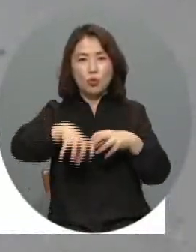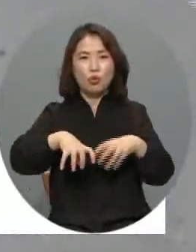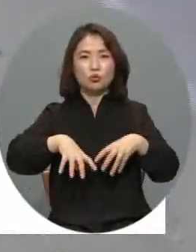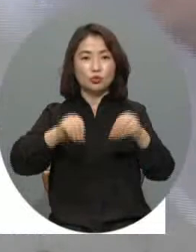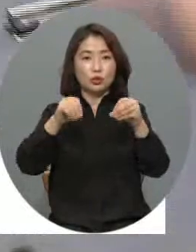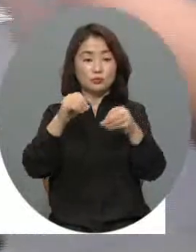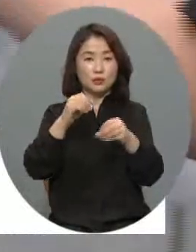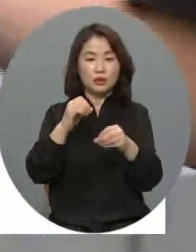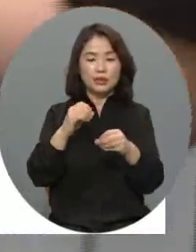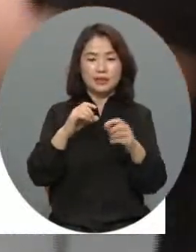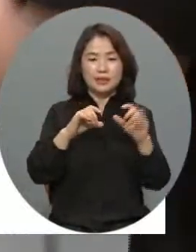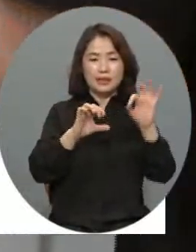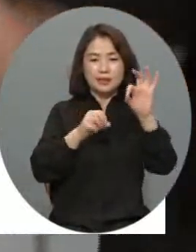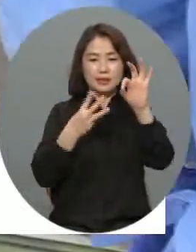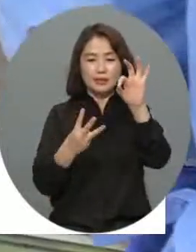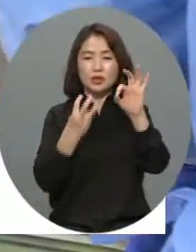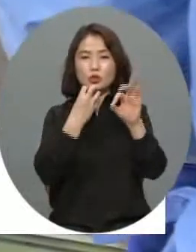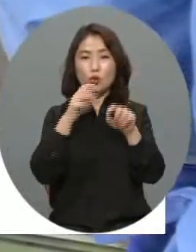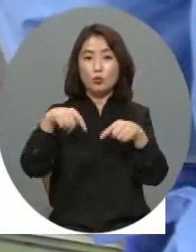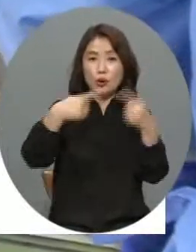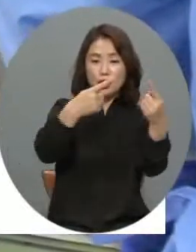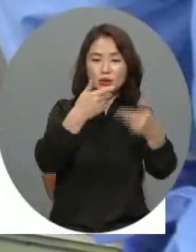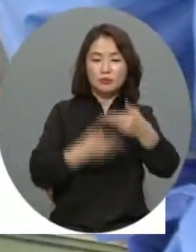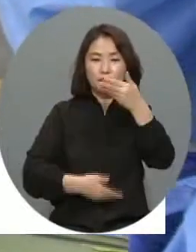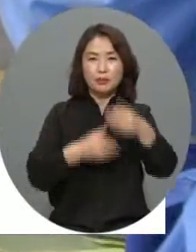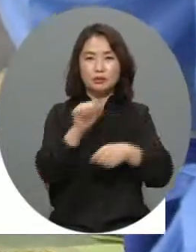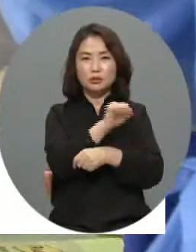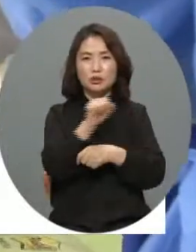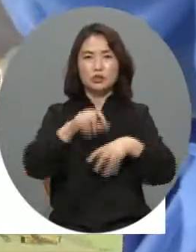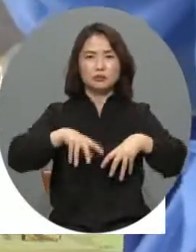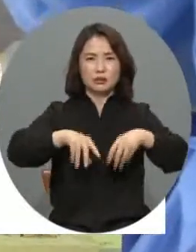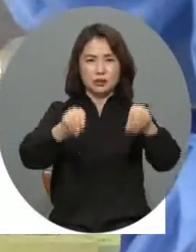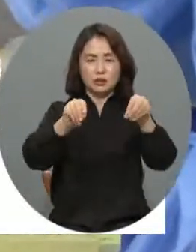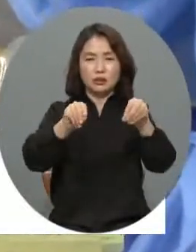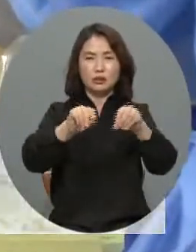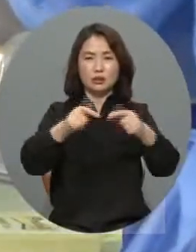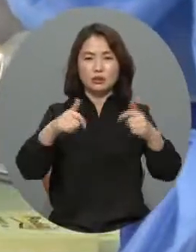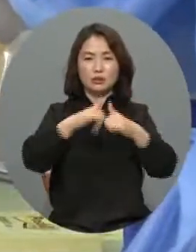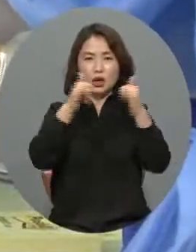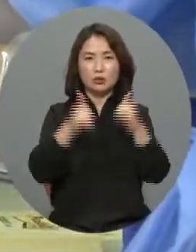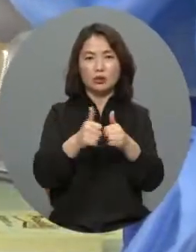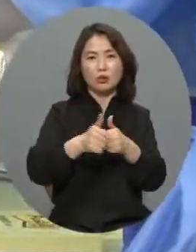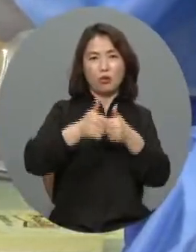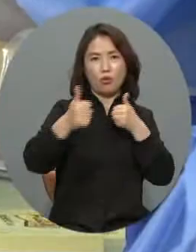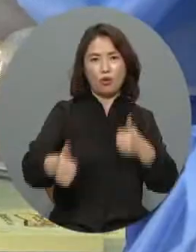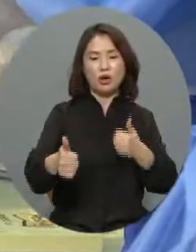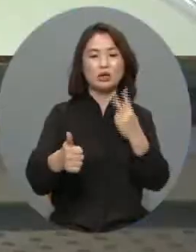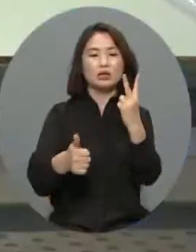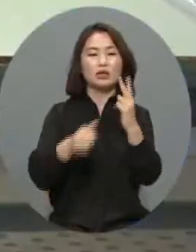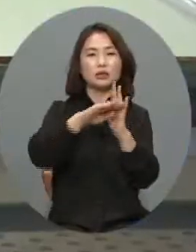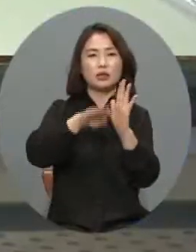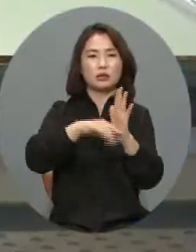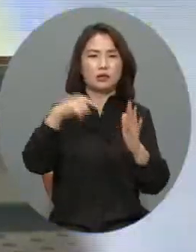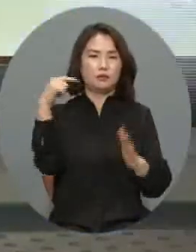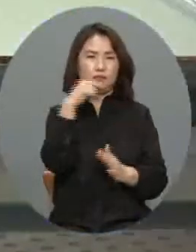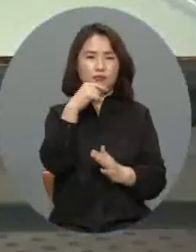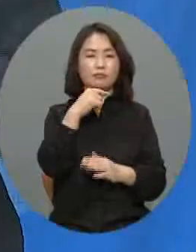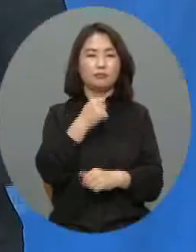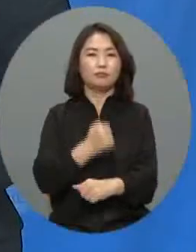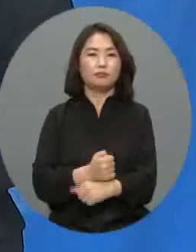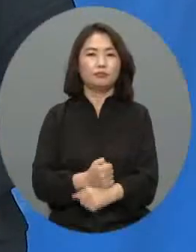운영금지, 개천절 상경집회 전세버스 운행금지 등 사회적 거리 두기를 2단계로